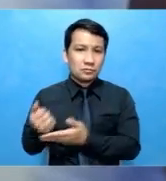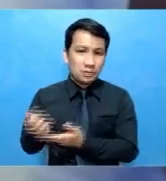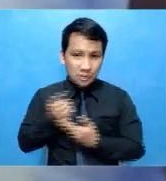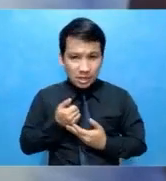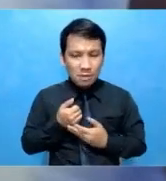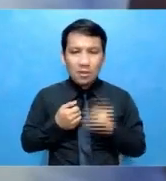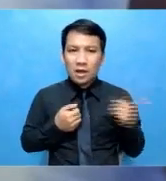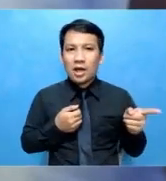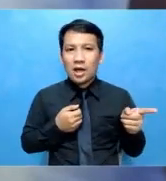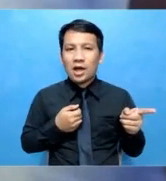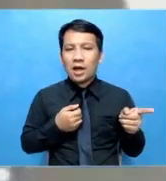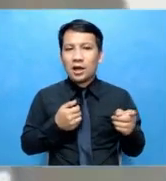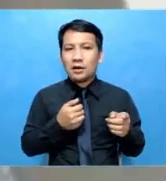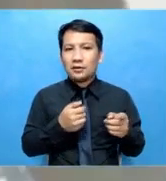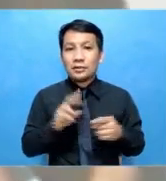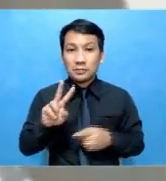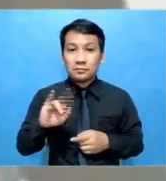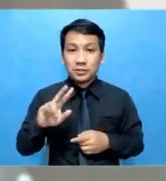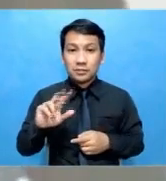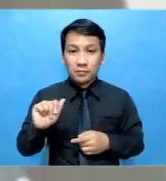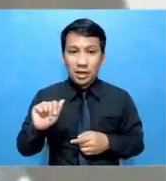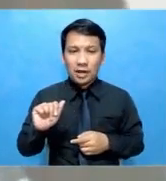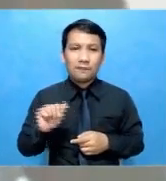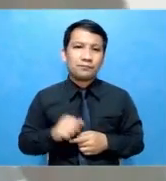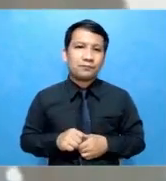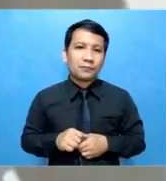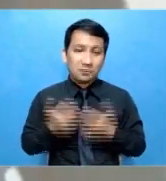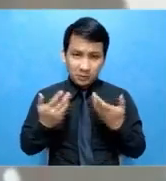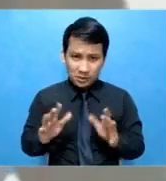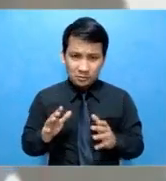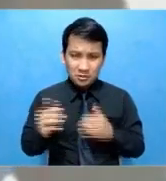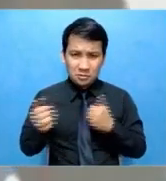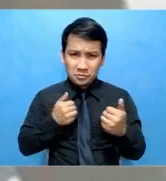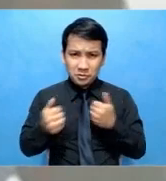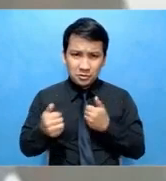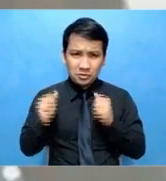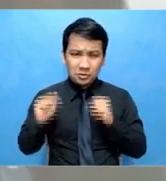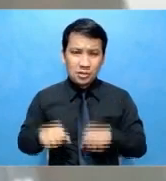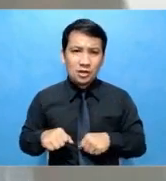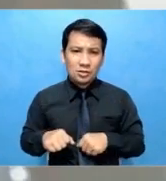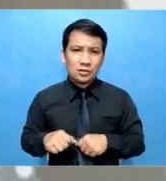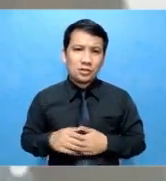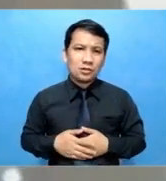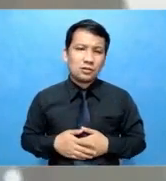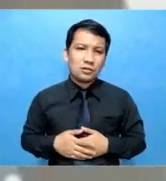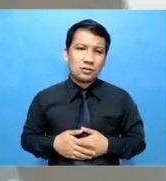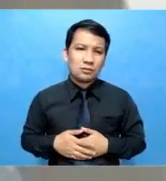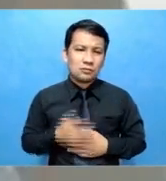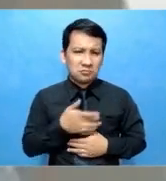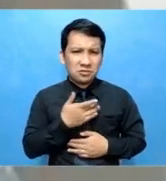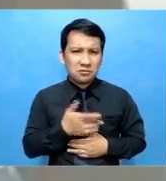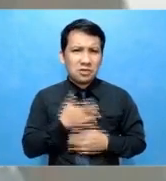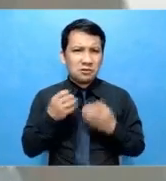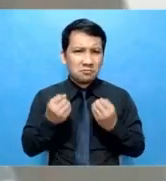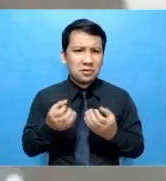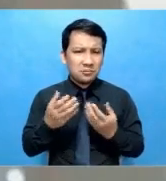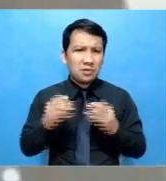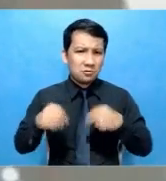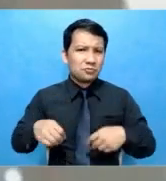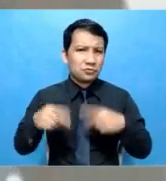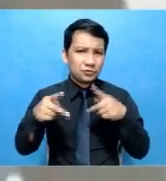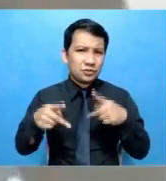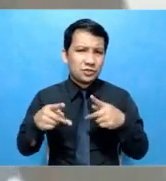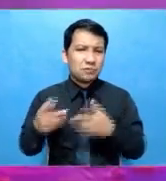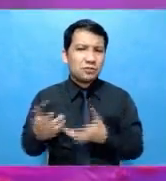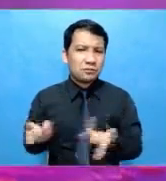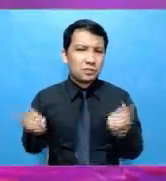lang po, ng Viva. After this competition, after Born to be a Star, feeling ko po marami po talagang opportunities na